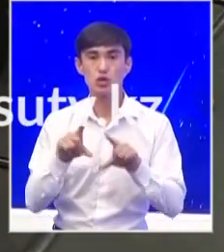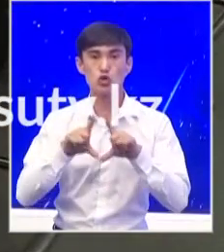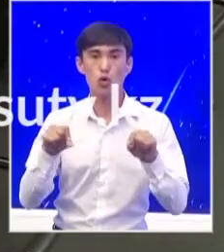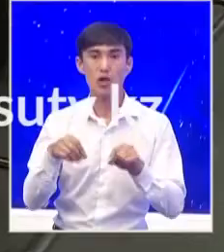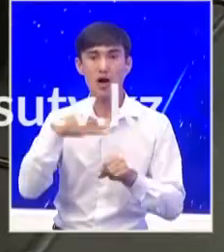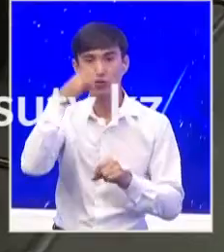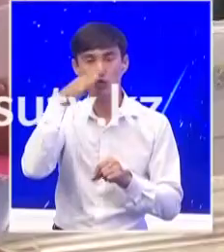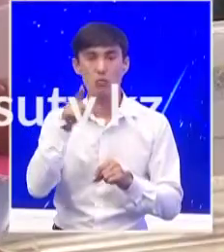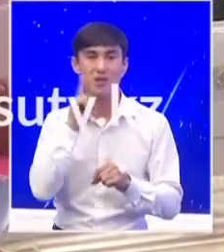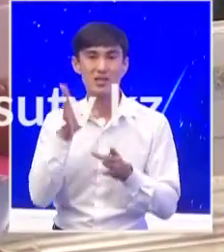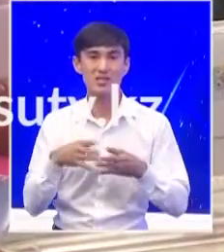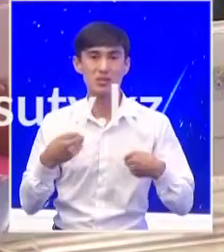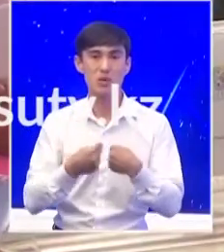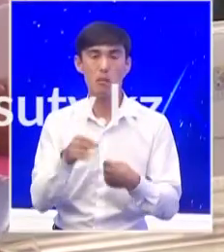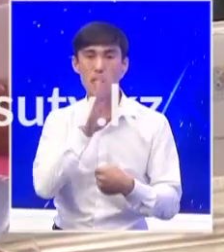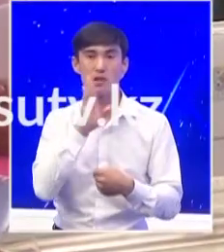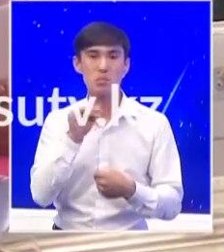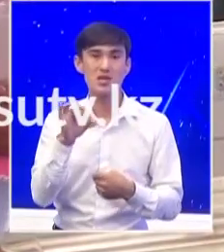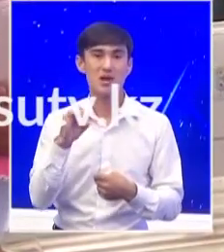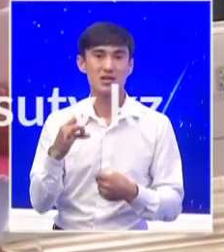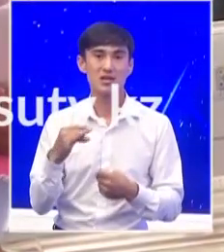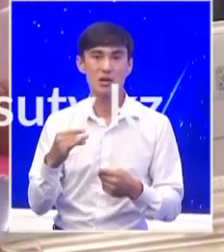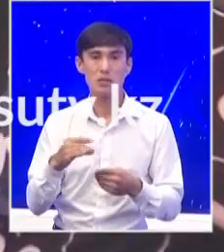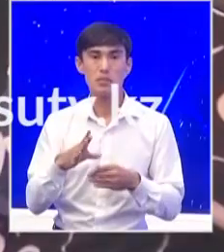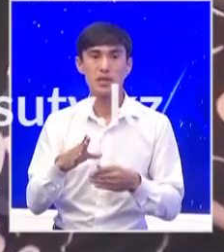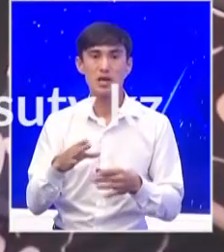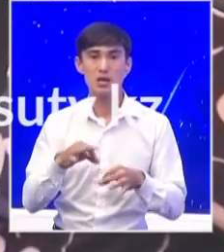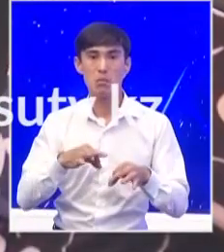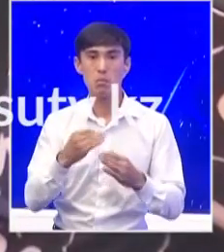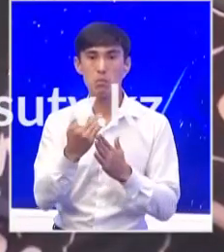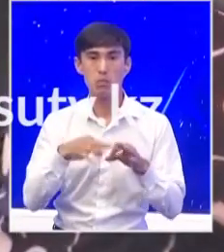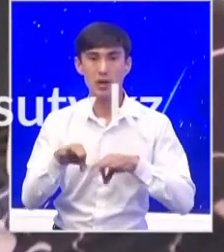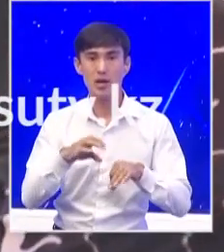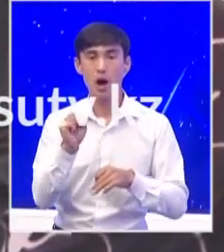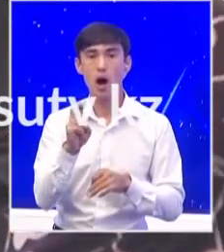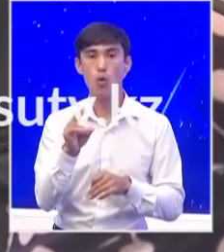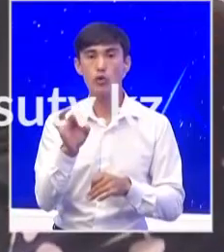семья, мать-медиатор, а также проект, благословляющий молодые семьи «Ак Отауга, Ак Бата».